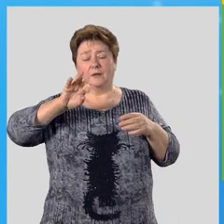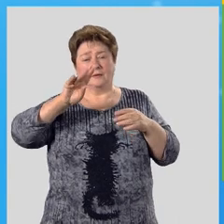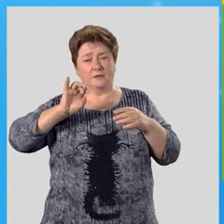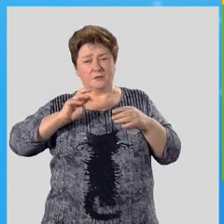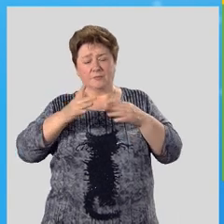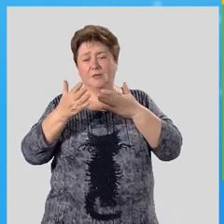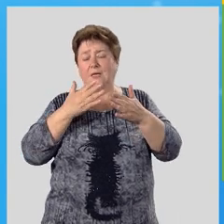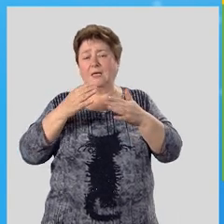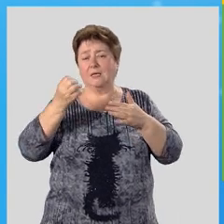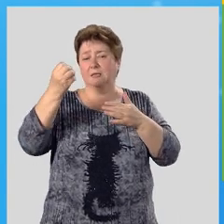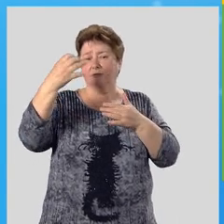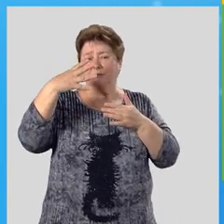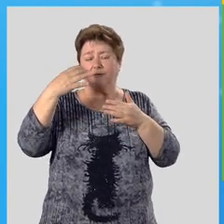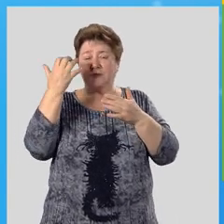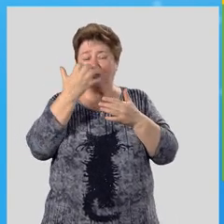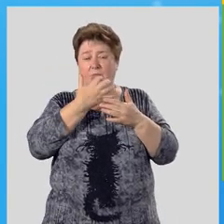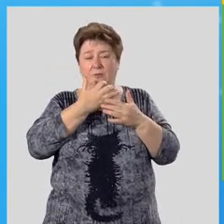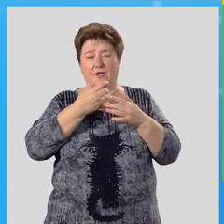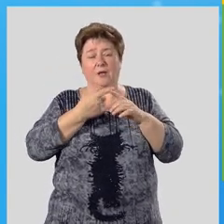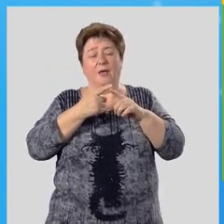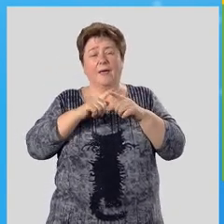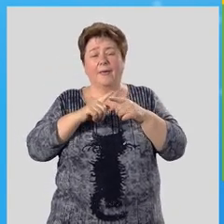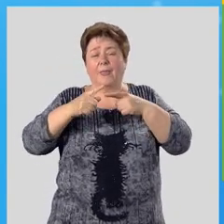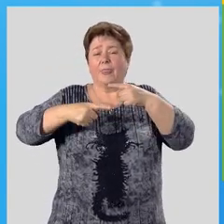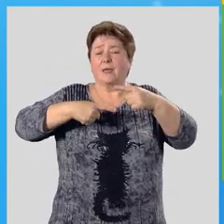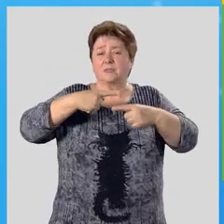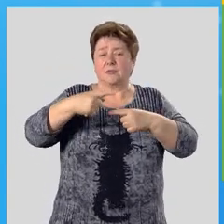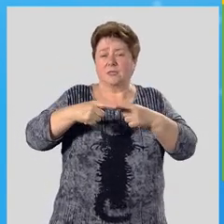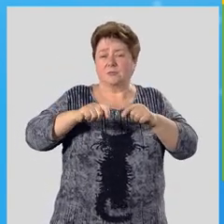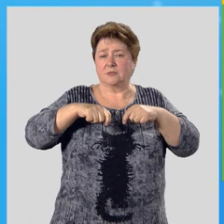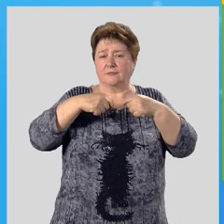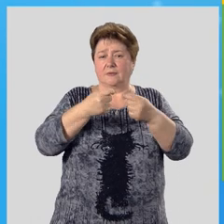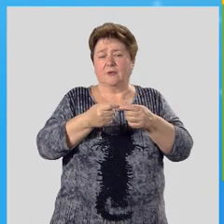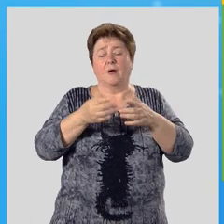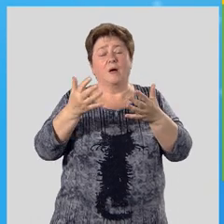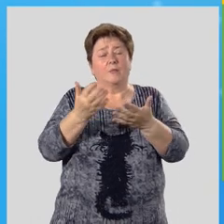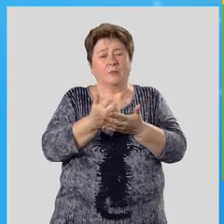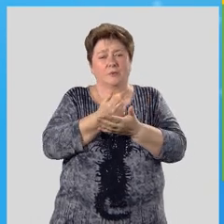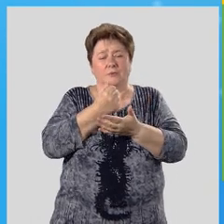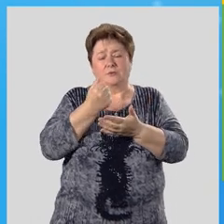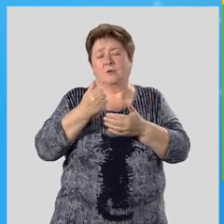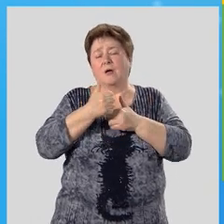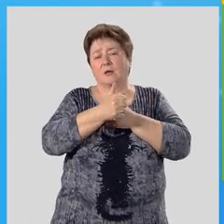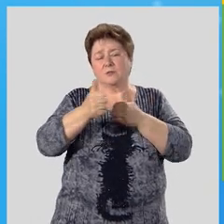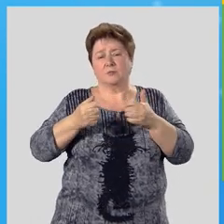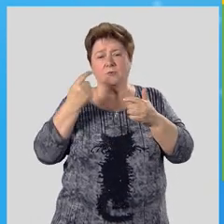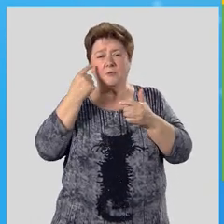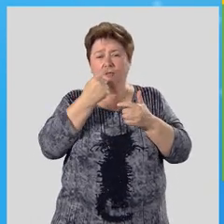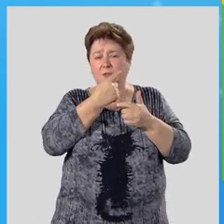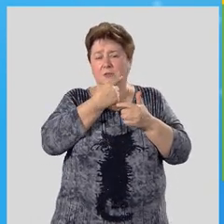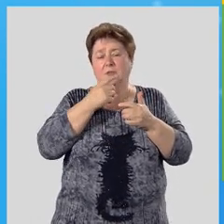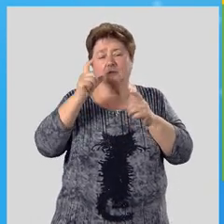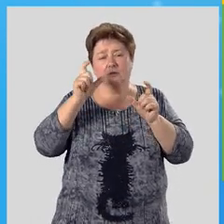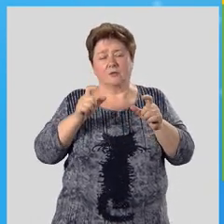или цветовая слепота – это наследственная, реже приобретенная особенность зрения